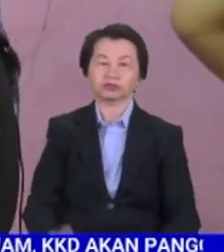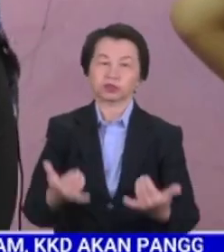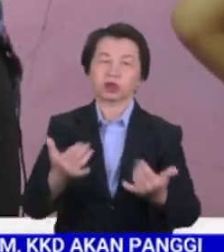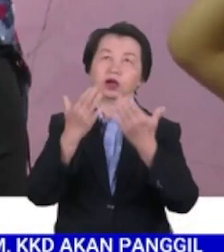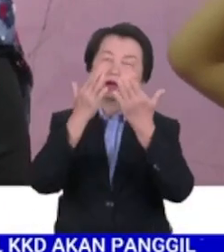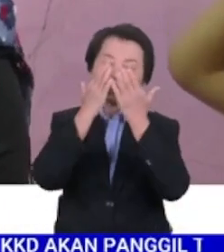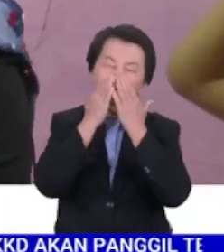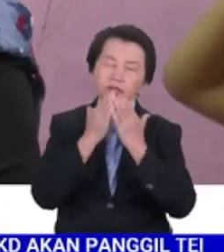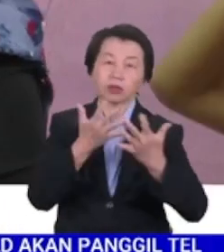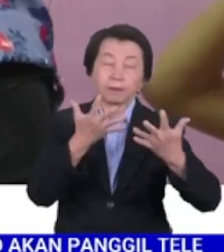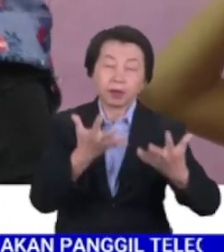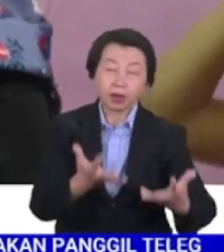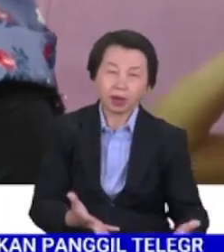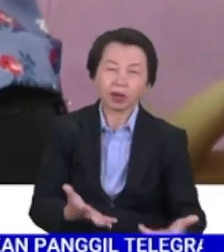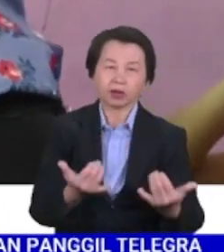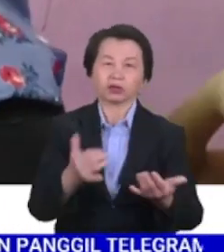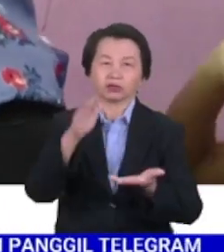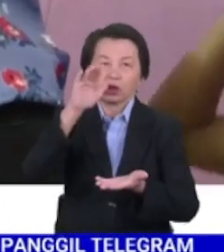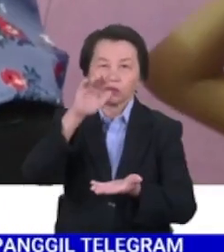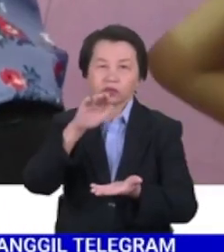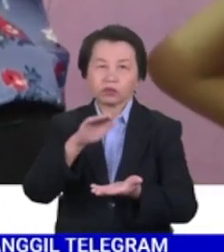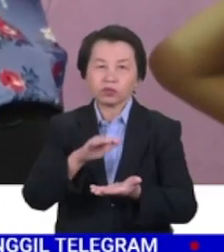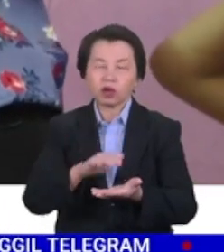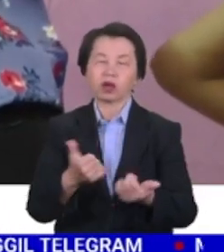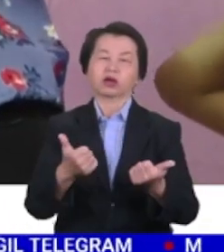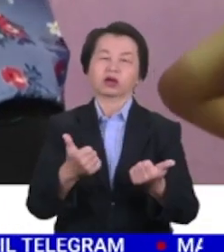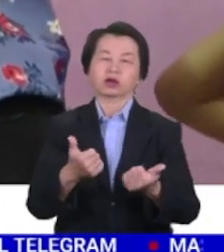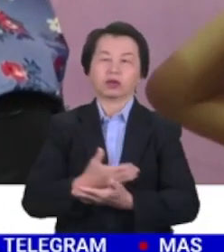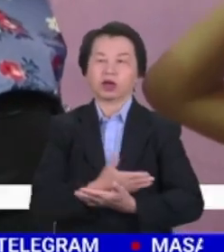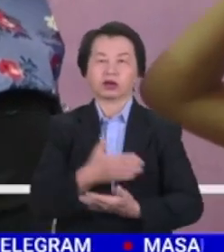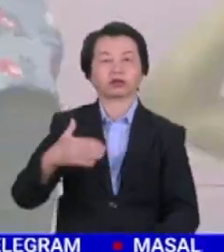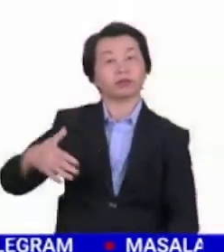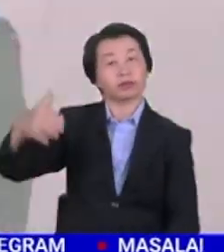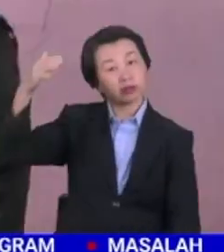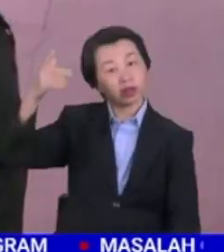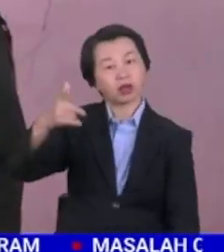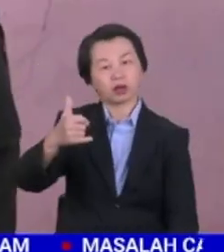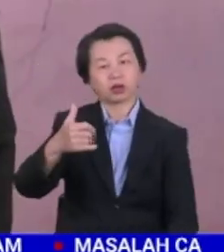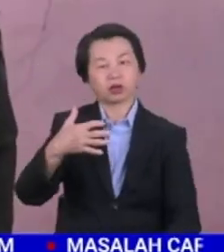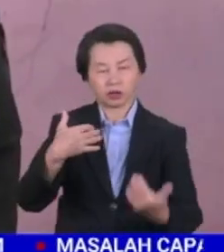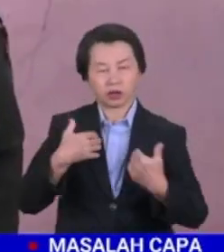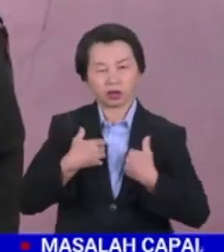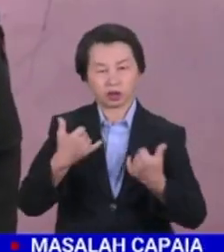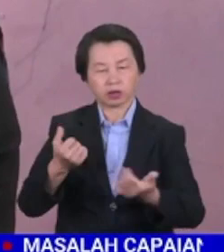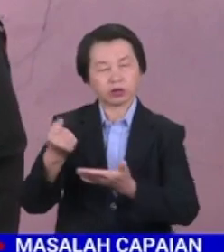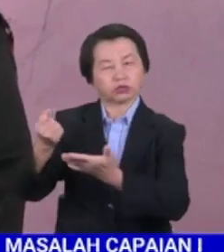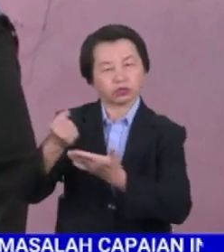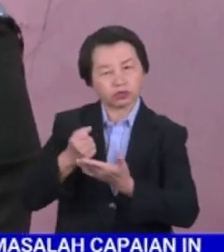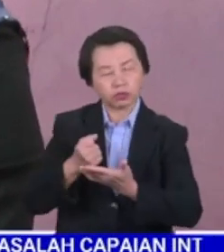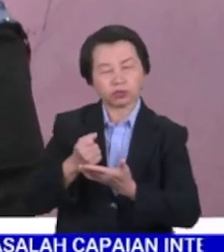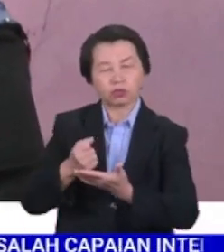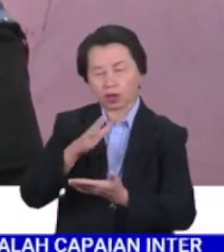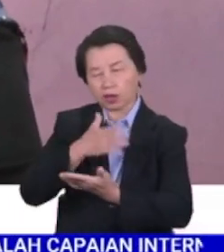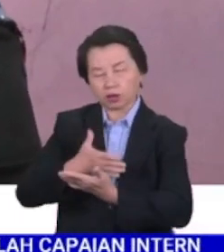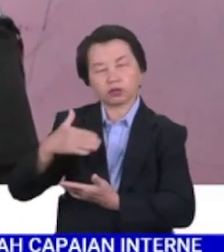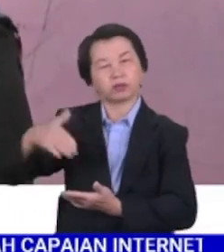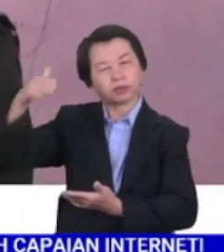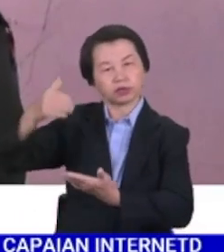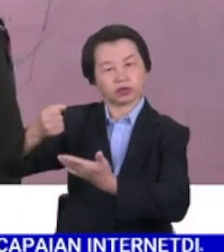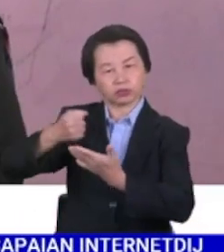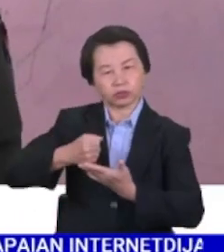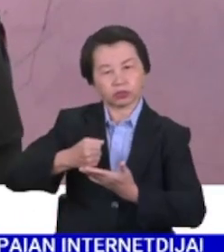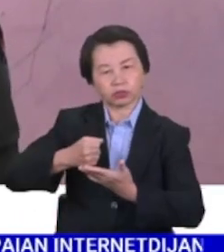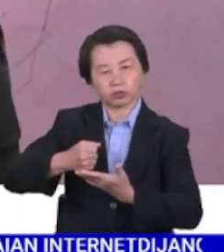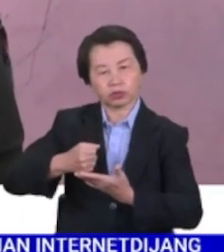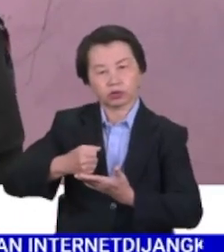ada kurang anak kurang sikit lah anak sekolah, anak kerja seorang kan tolong. Dia ada yang tolong sikit beban.